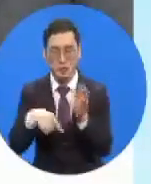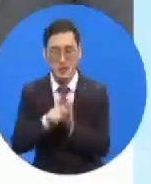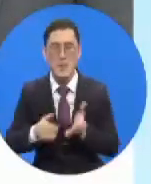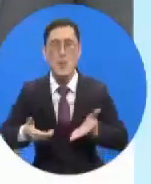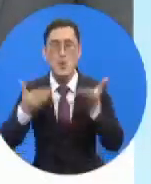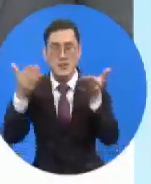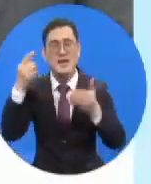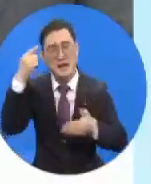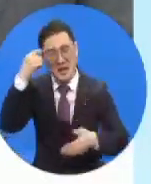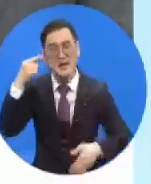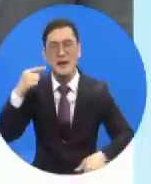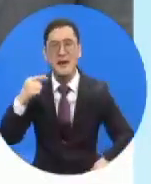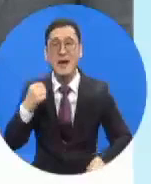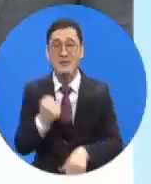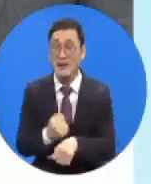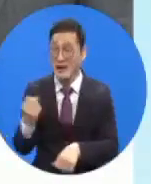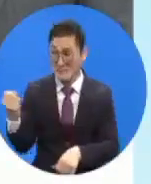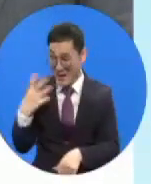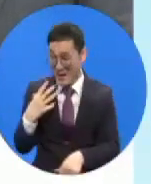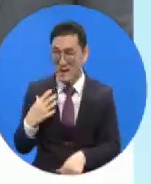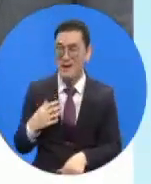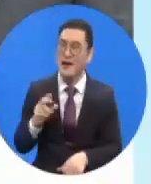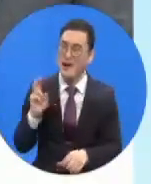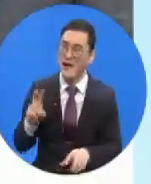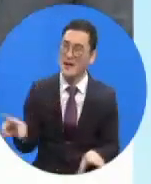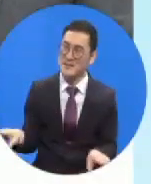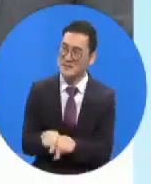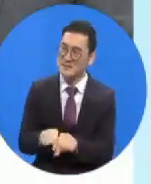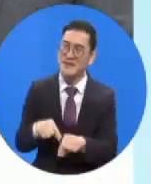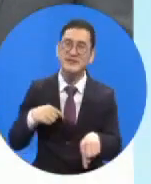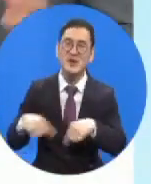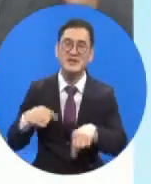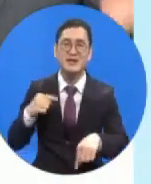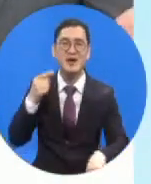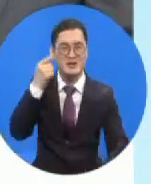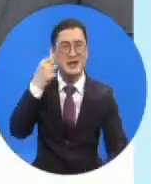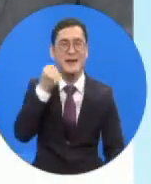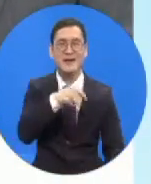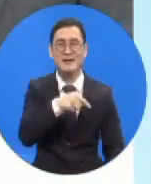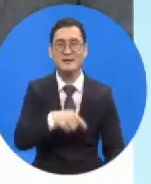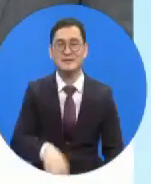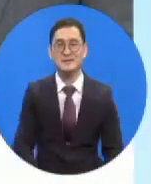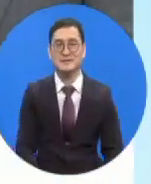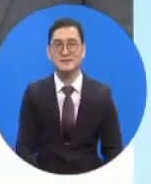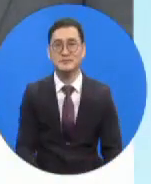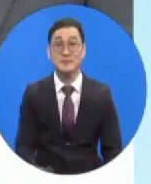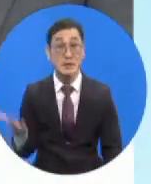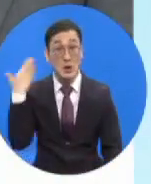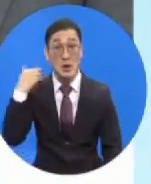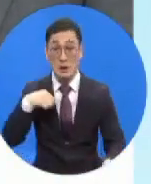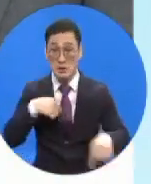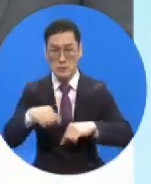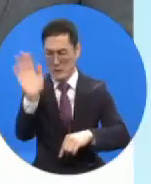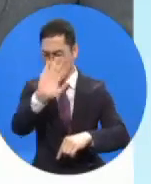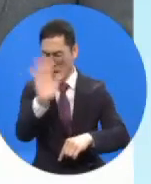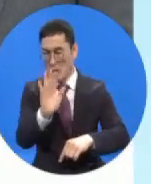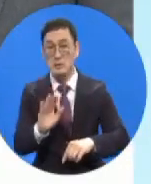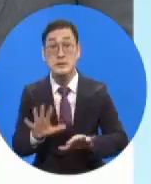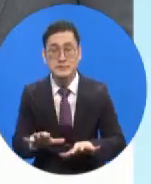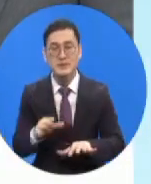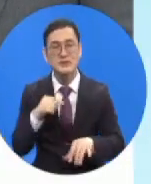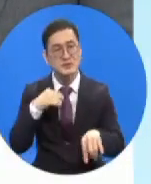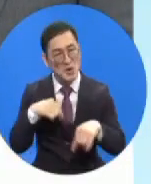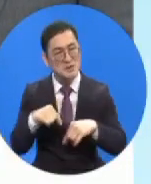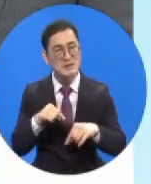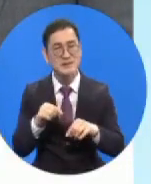말은 정치적 어떤 행보를 할 수 있다는 가능성을 열어놓았다고 저는 보거든요. 예전에 그 전에 발언은 아예 정치와 선을 그었었어요. 근데 네. 그런 차원이라고